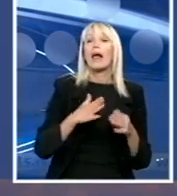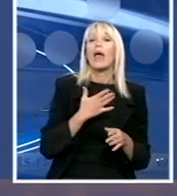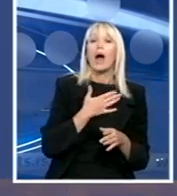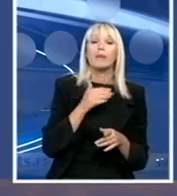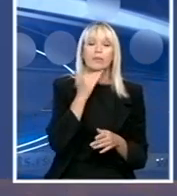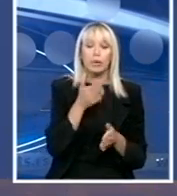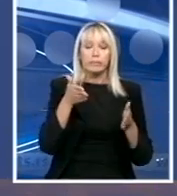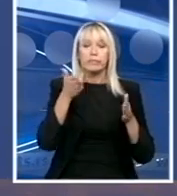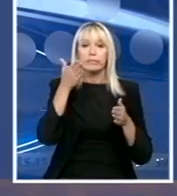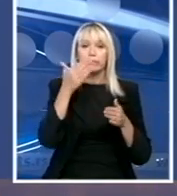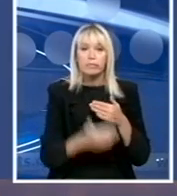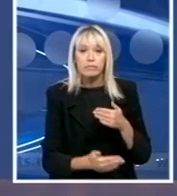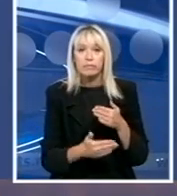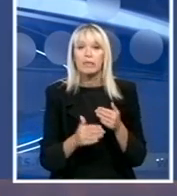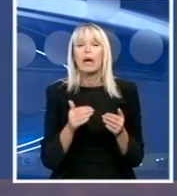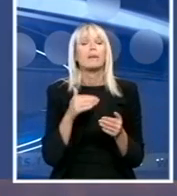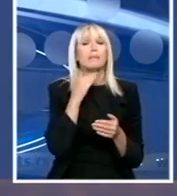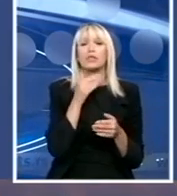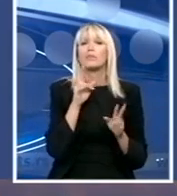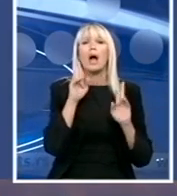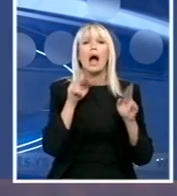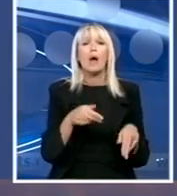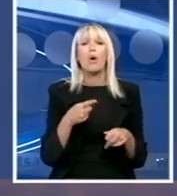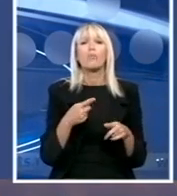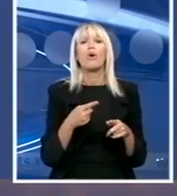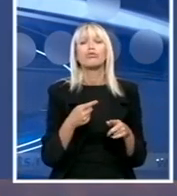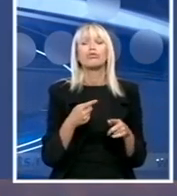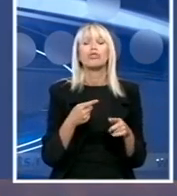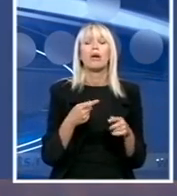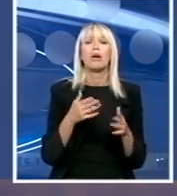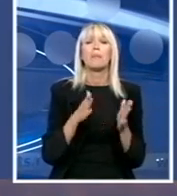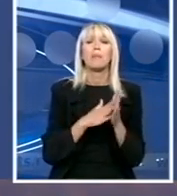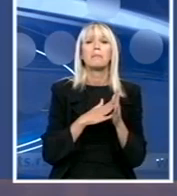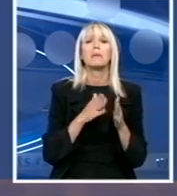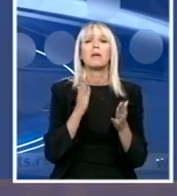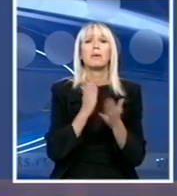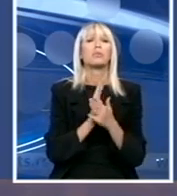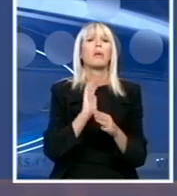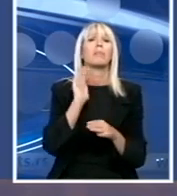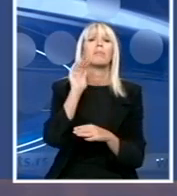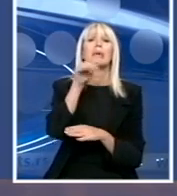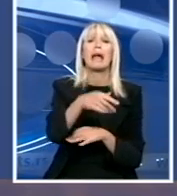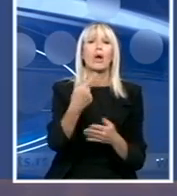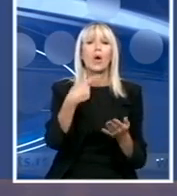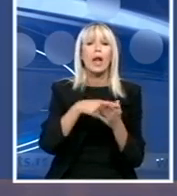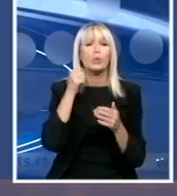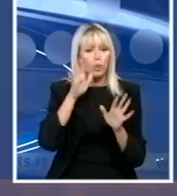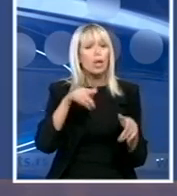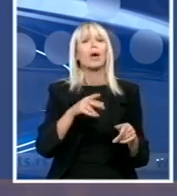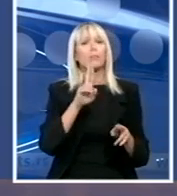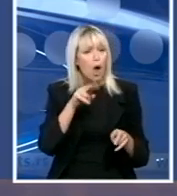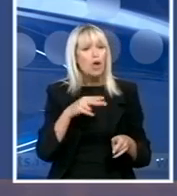ako postoji mogućnost organizovanja da je udaljenost 1,5 metar, da bude maksimalno